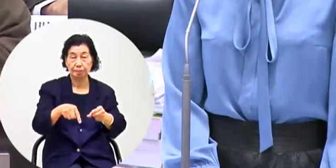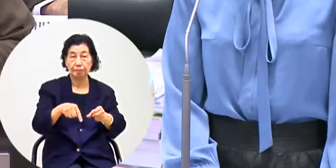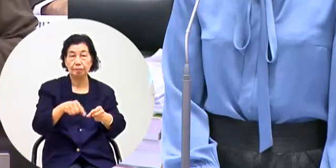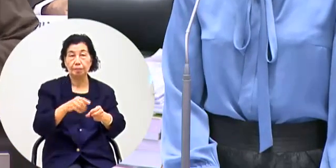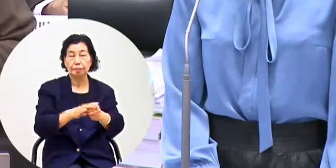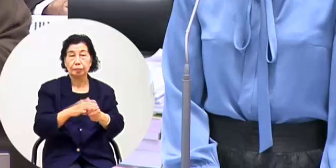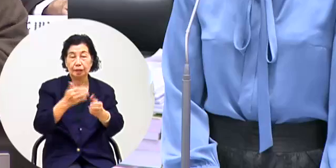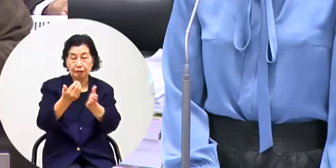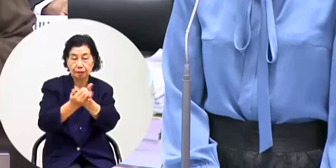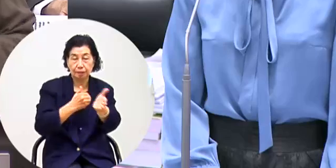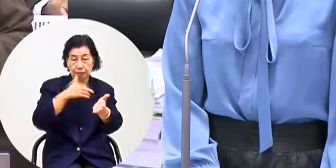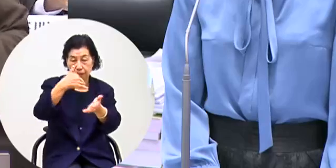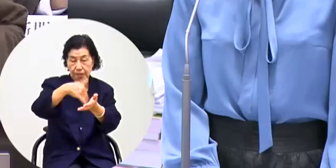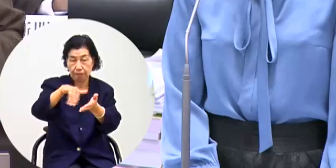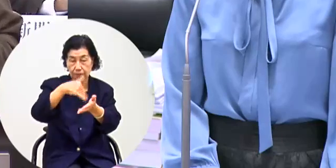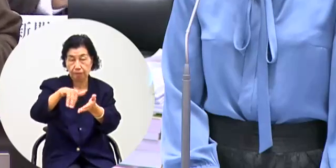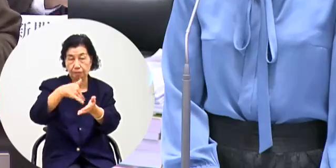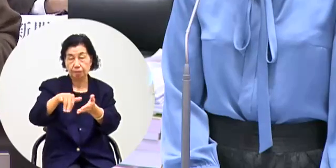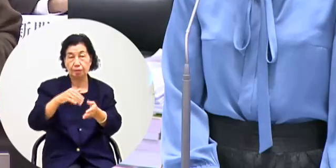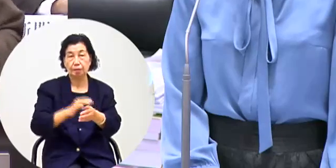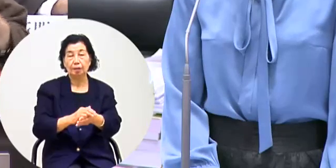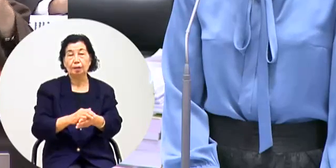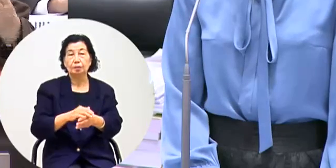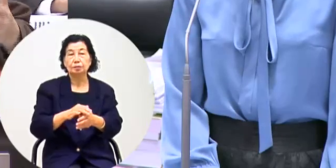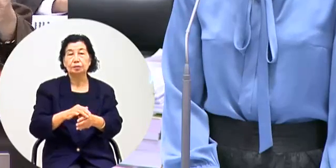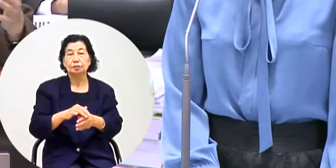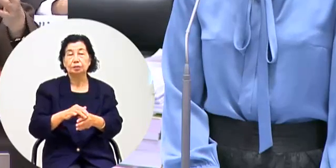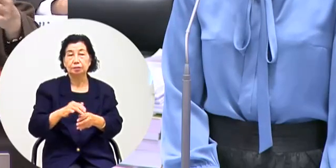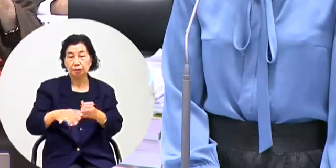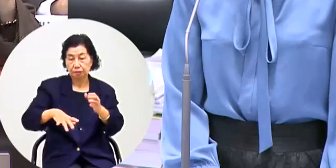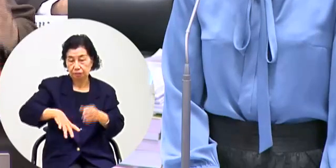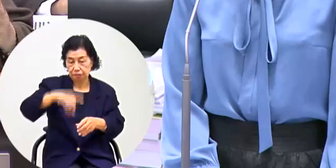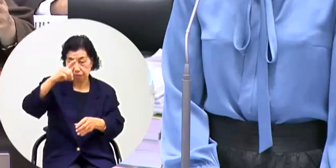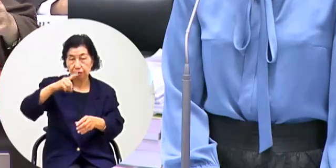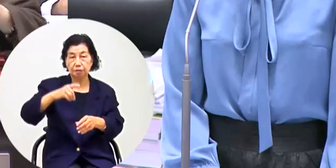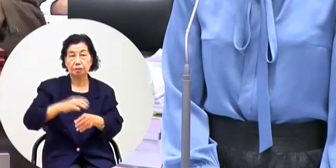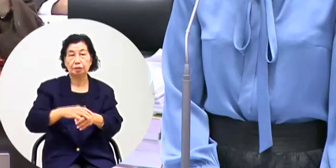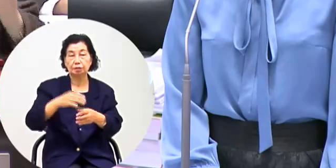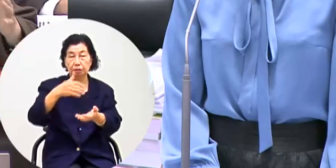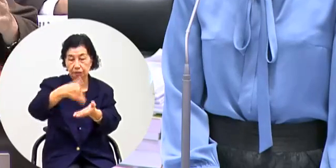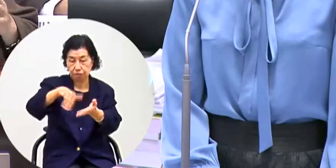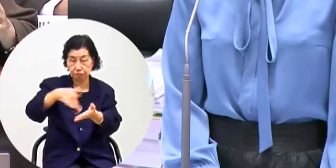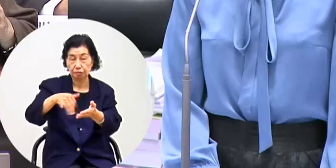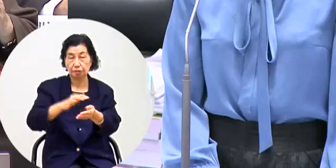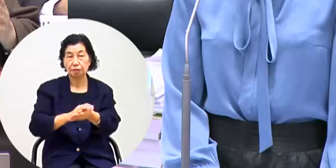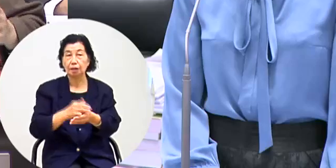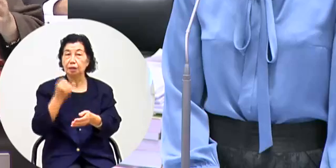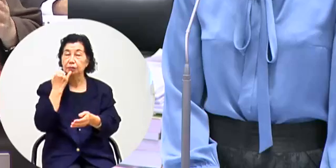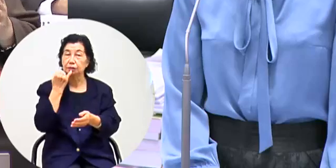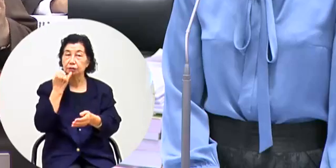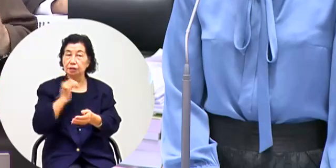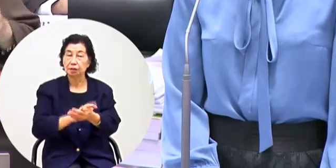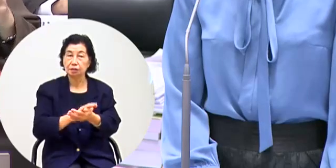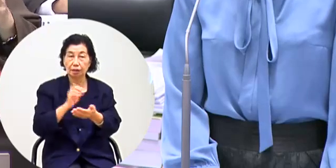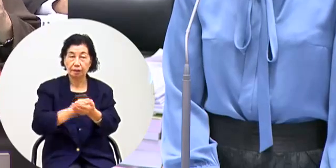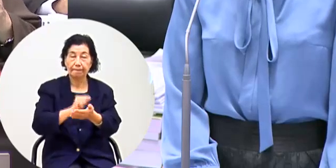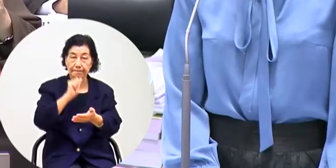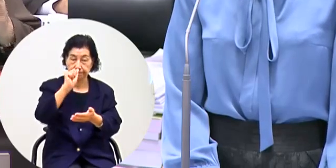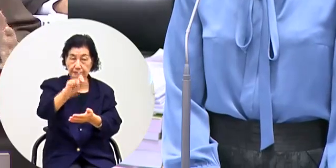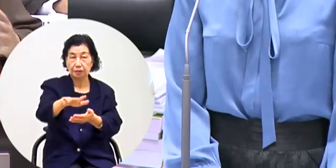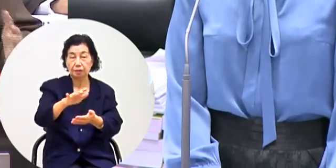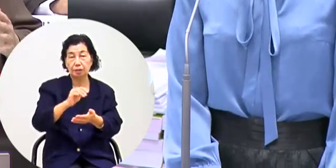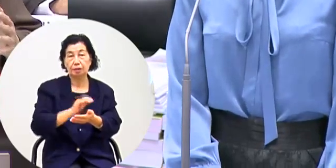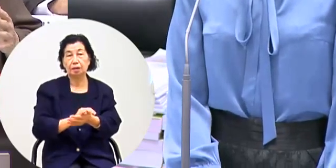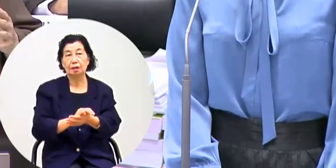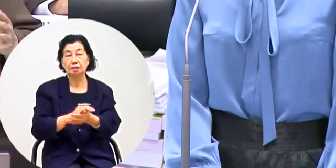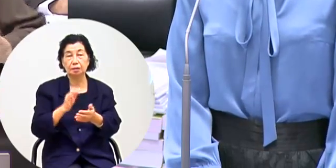查估，都是初步，这样我们才能够报我们迁村，我们初估迁村的